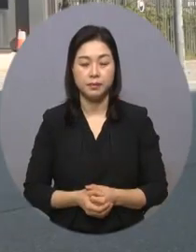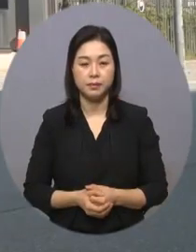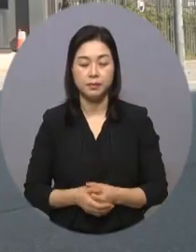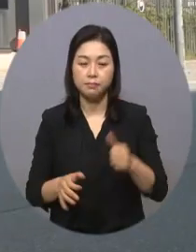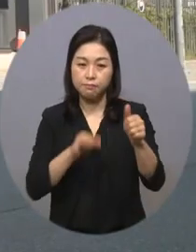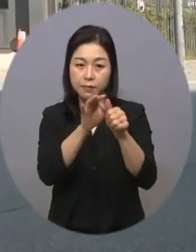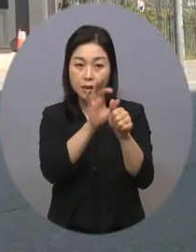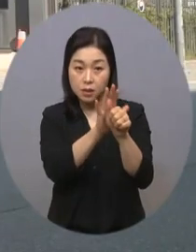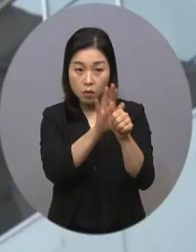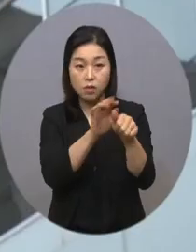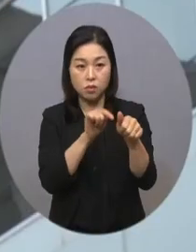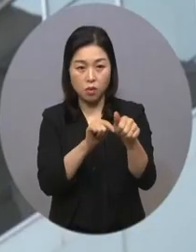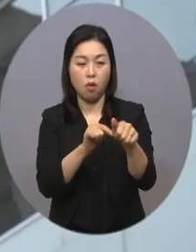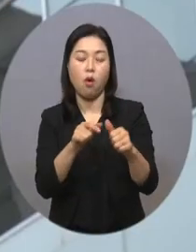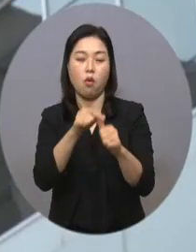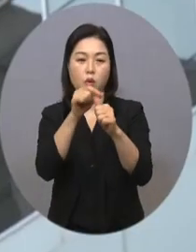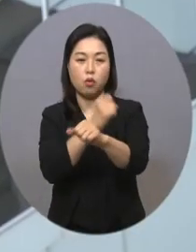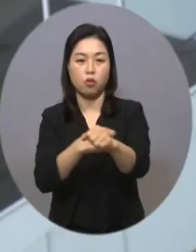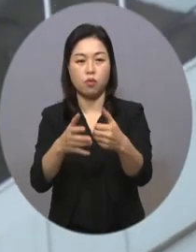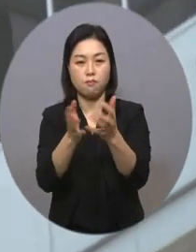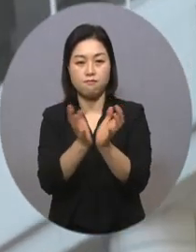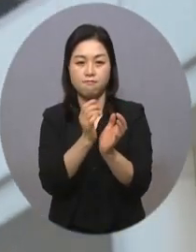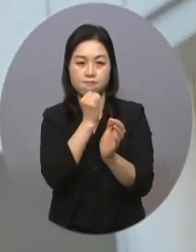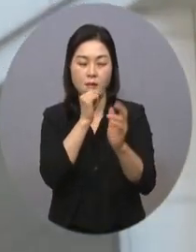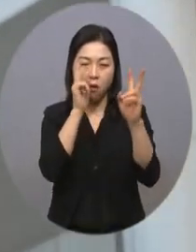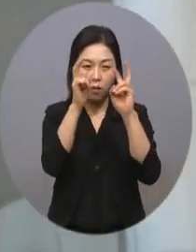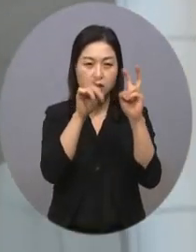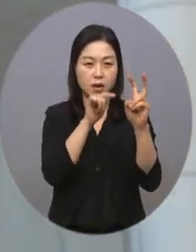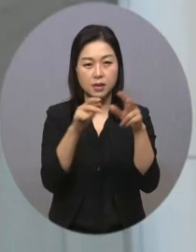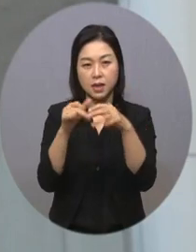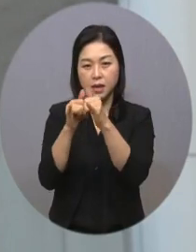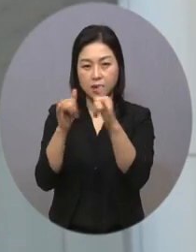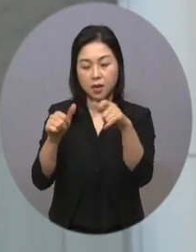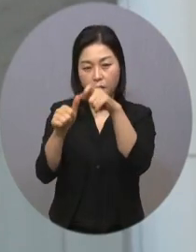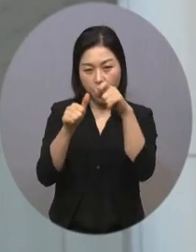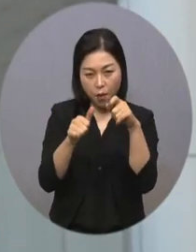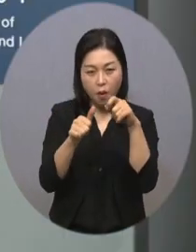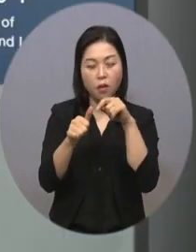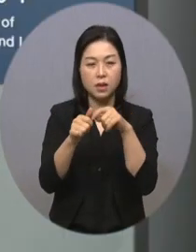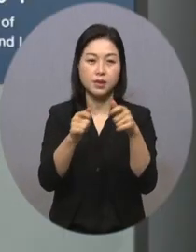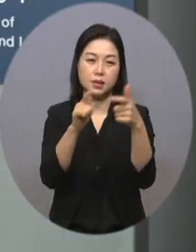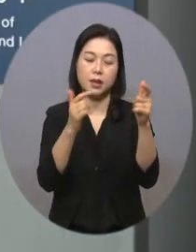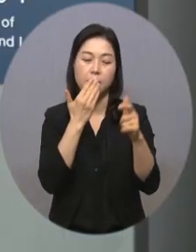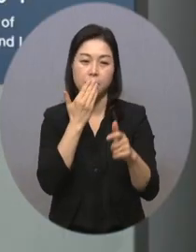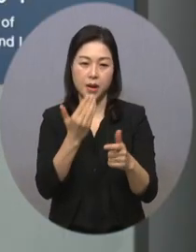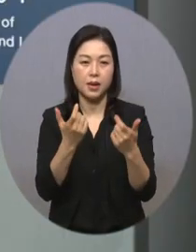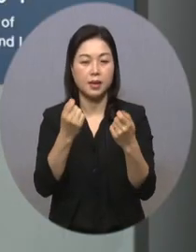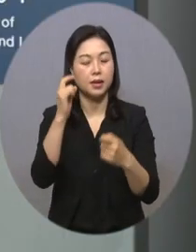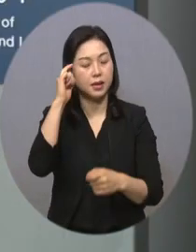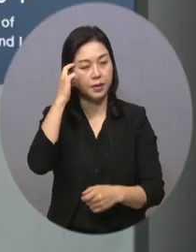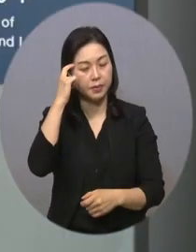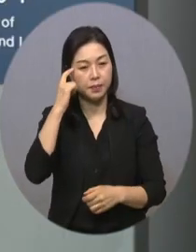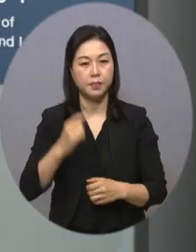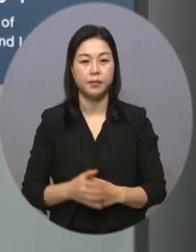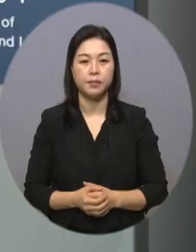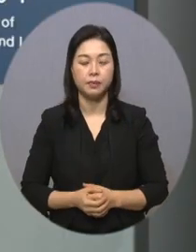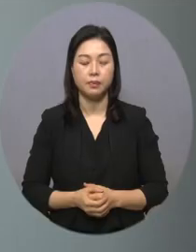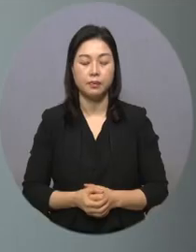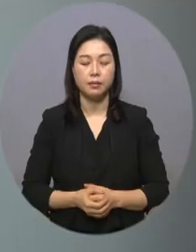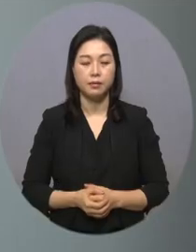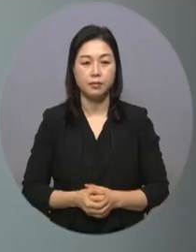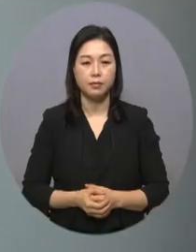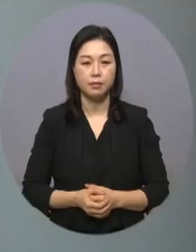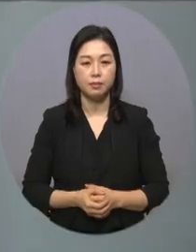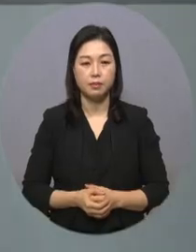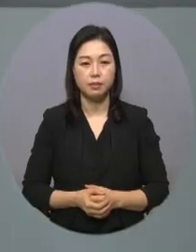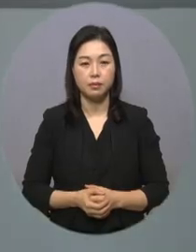대해 고용노동부는 소규모 기업의 장애인 고용 상황을 개선할 수 있을 것으로 기대를 밝혔습니다. 복지TV